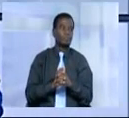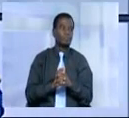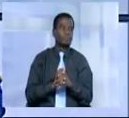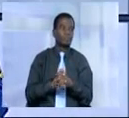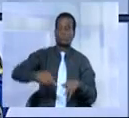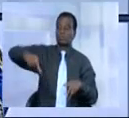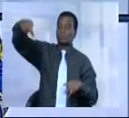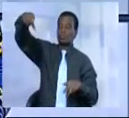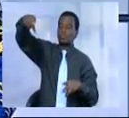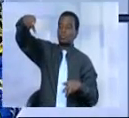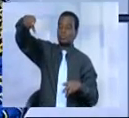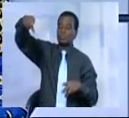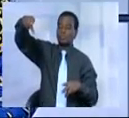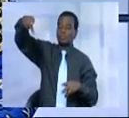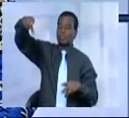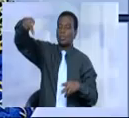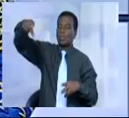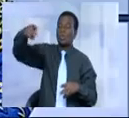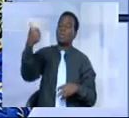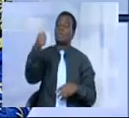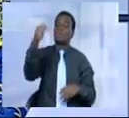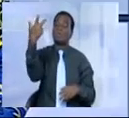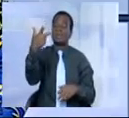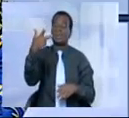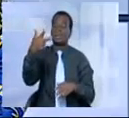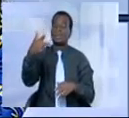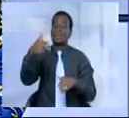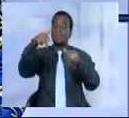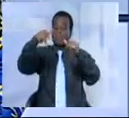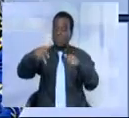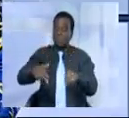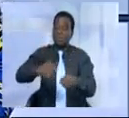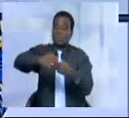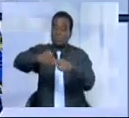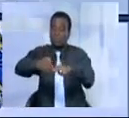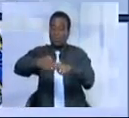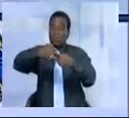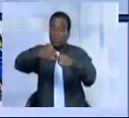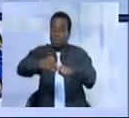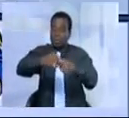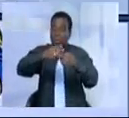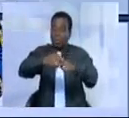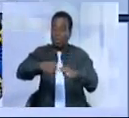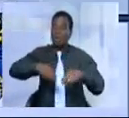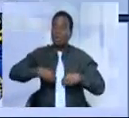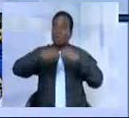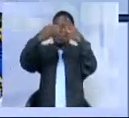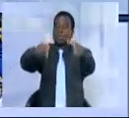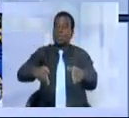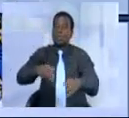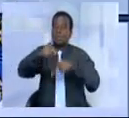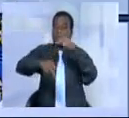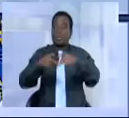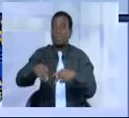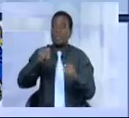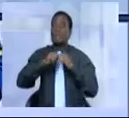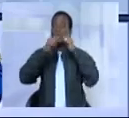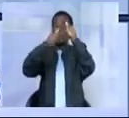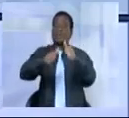Tengrela, 13 bascules ont été offertes aux femmes pour le développement de leurs activités génératrices de revenus. Ce don d'une organisation